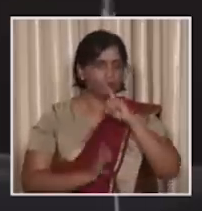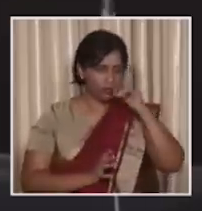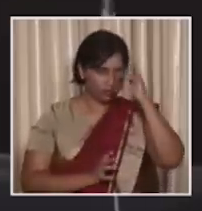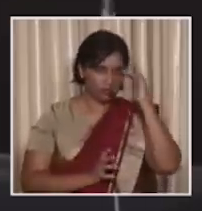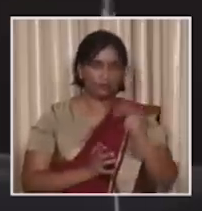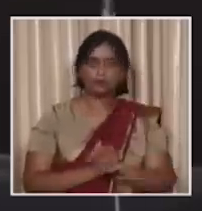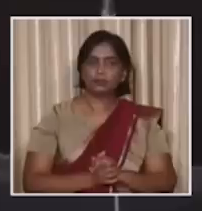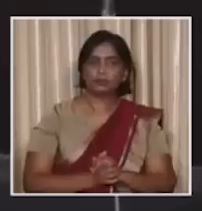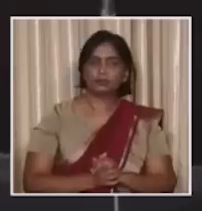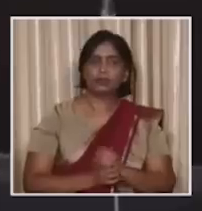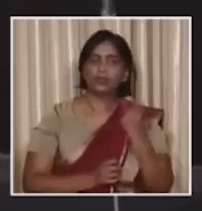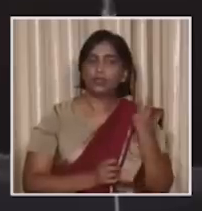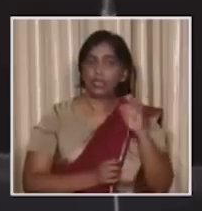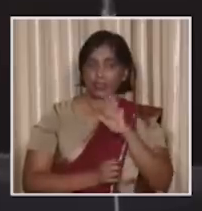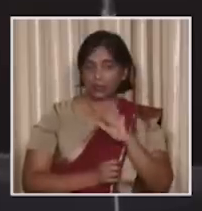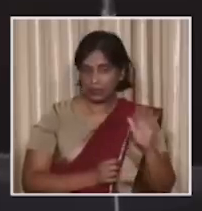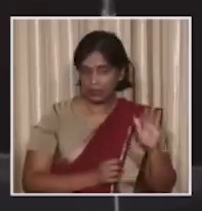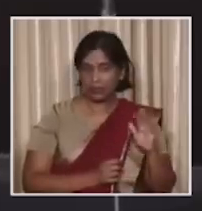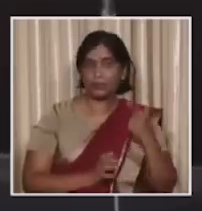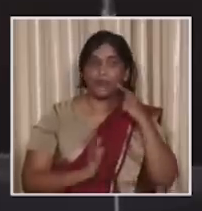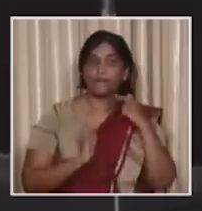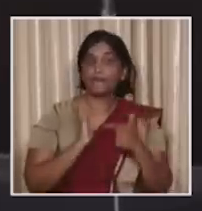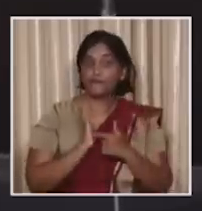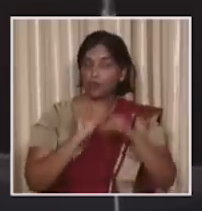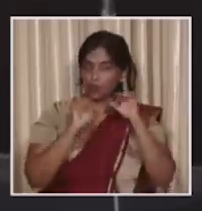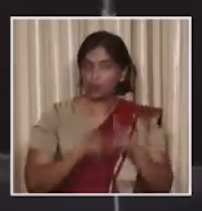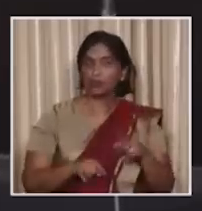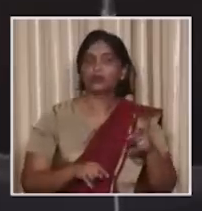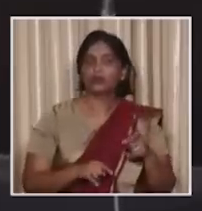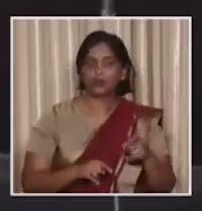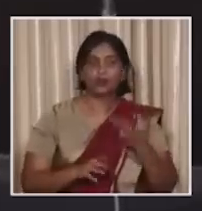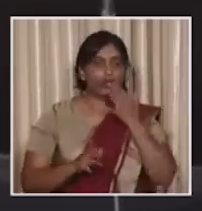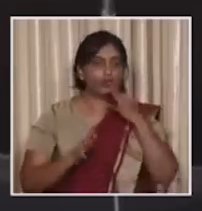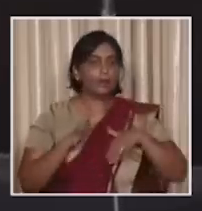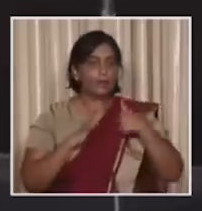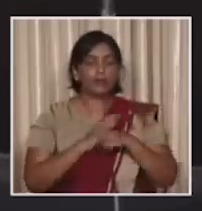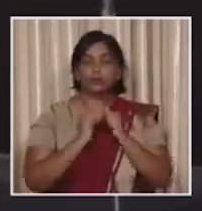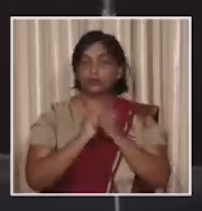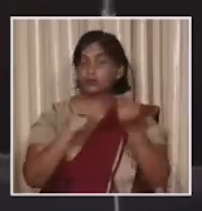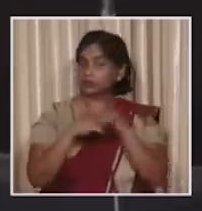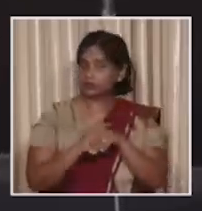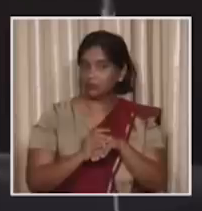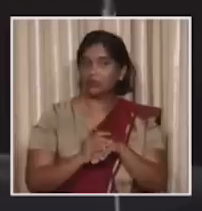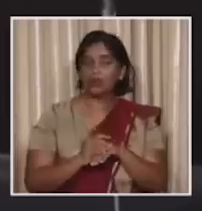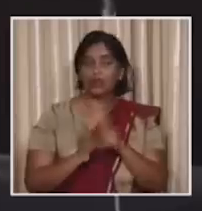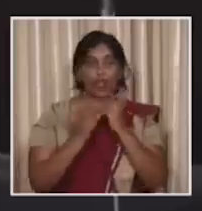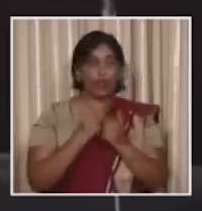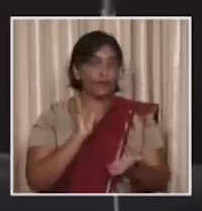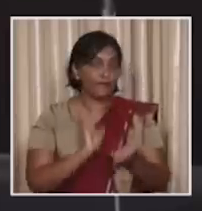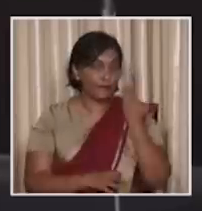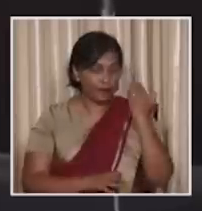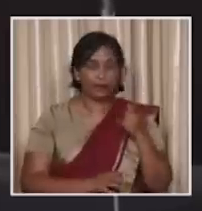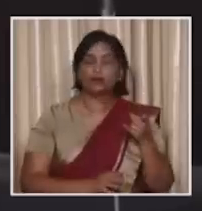කථානායකතුමනි, මේ 2019 විභාගයේ පදනම් කරගෙන විදුහල්පතිතුරුන් බඳවා ගැනීමේදී වැඩි ලකුණු තිබෙන